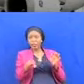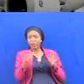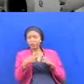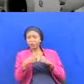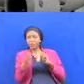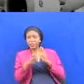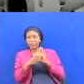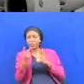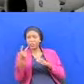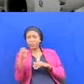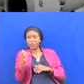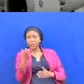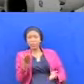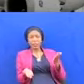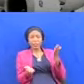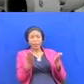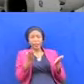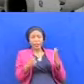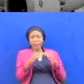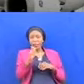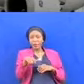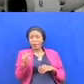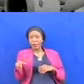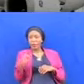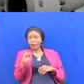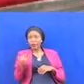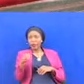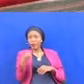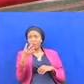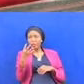5,580,920 ikilinganishwa na abiria